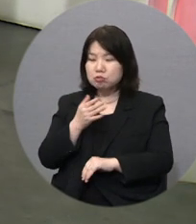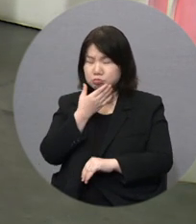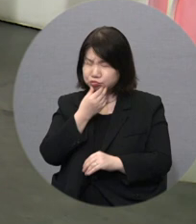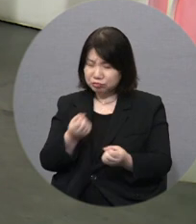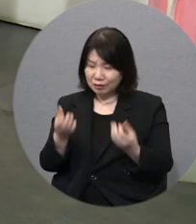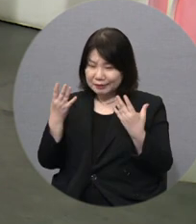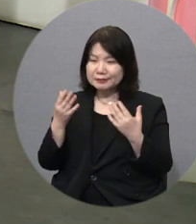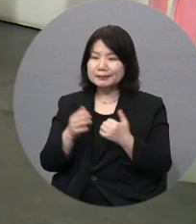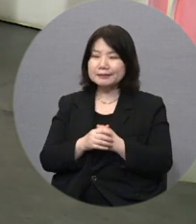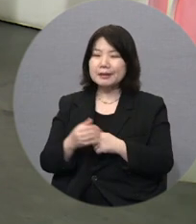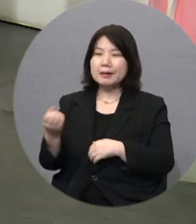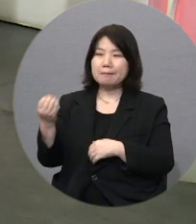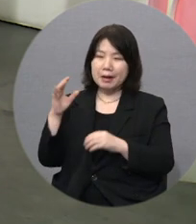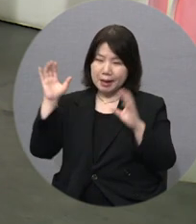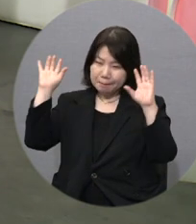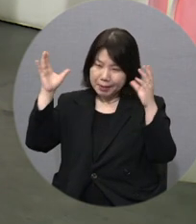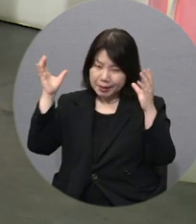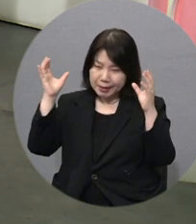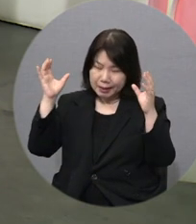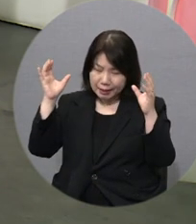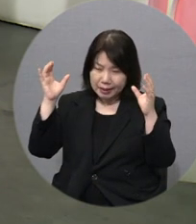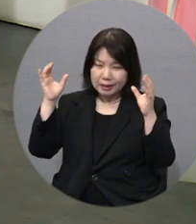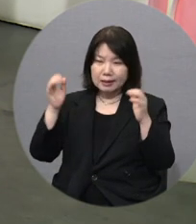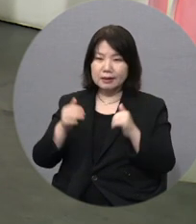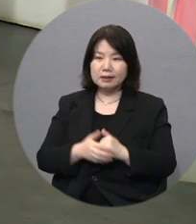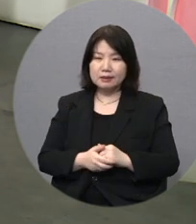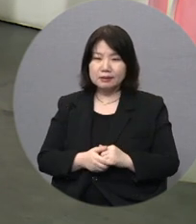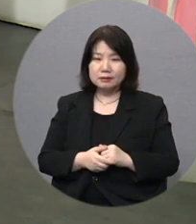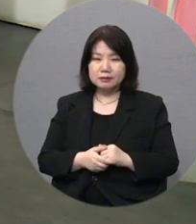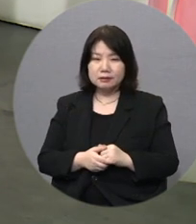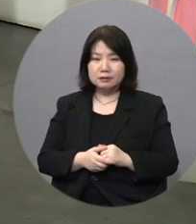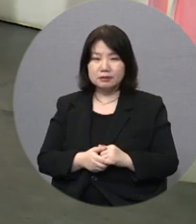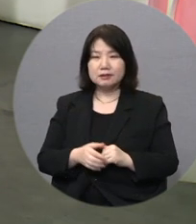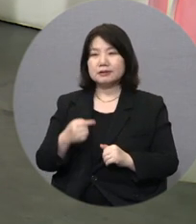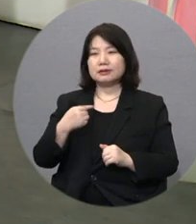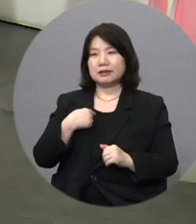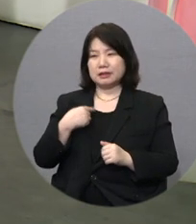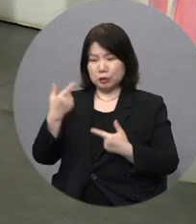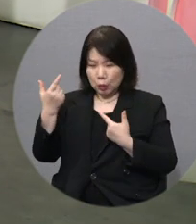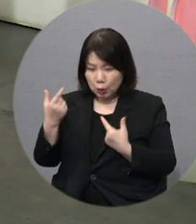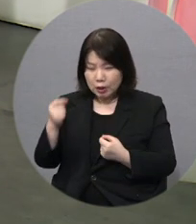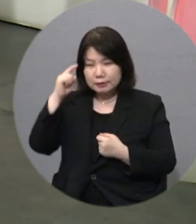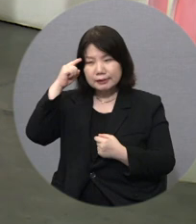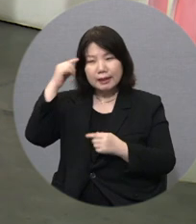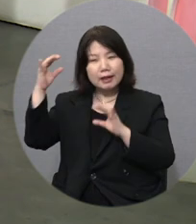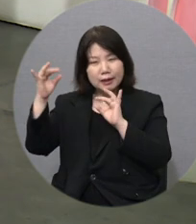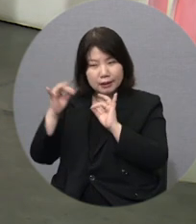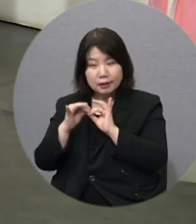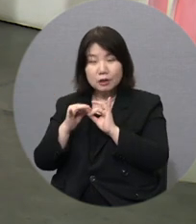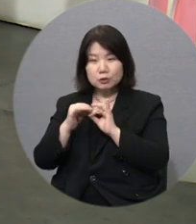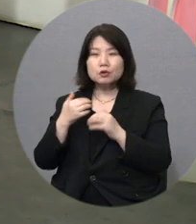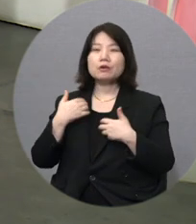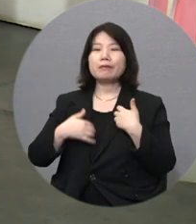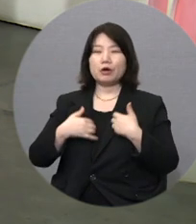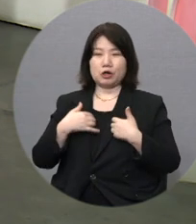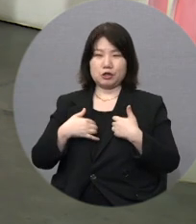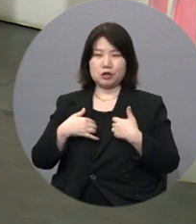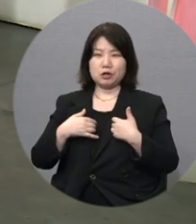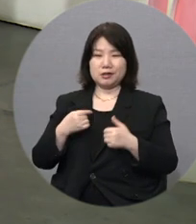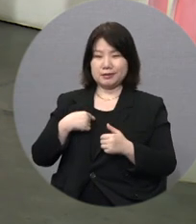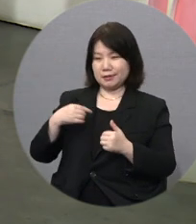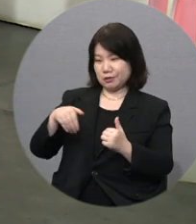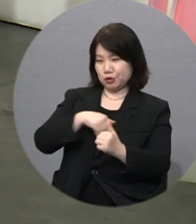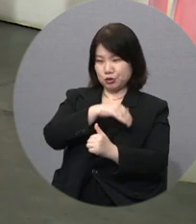축하한다 이렇게 박수를 주고 이렇게 너무 저 제일처럼 기뻐해 주시는 거에 대해서 아 제가 주위의